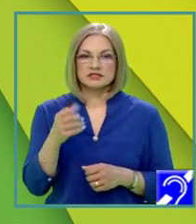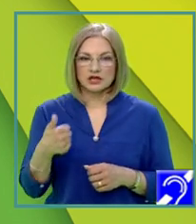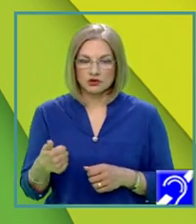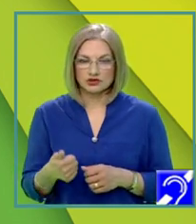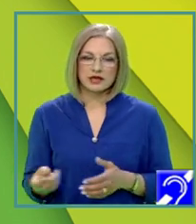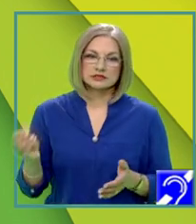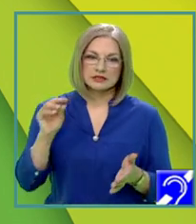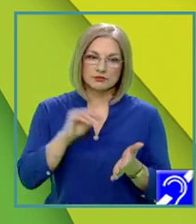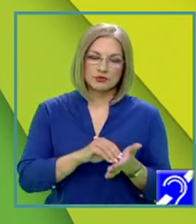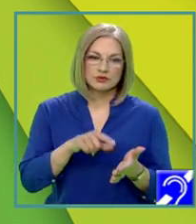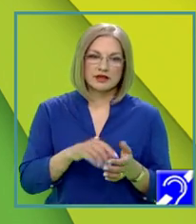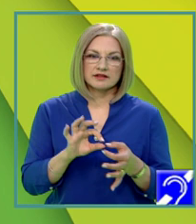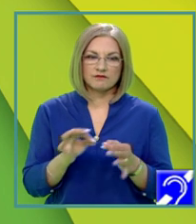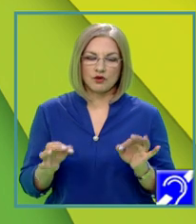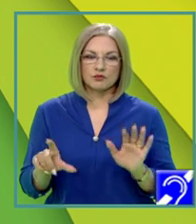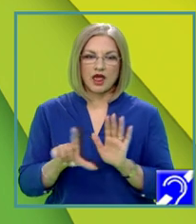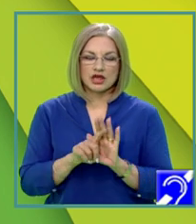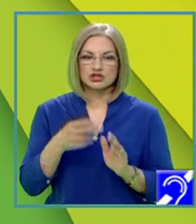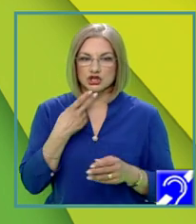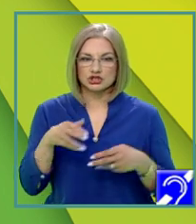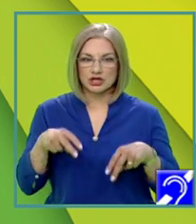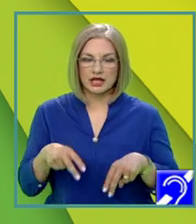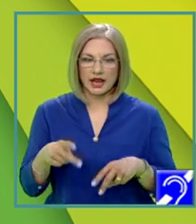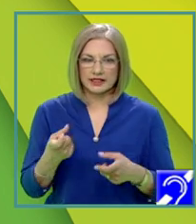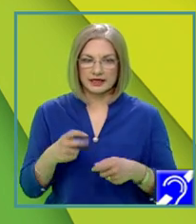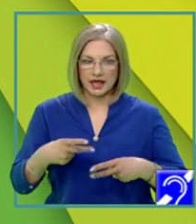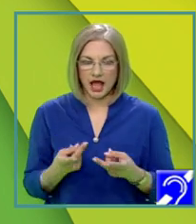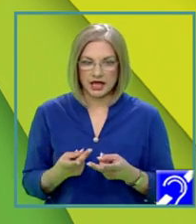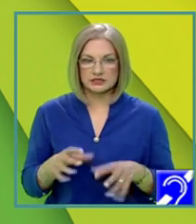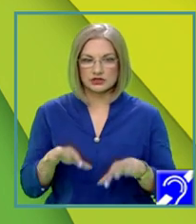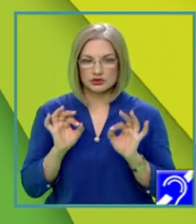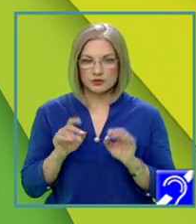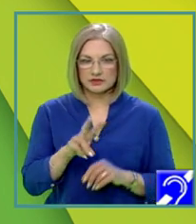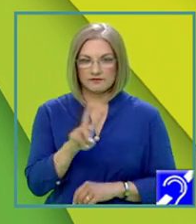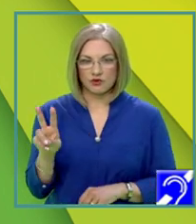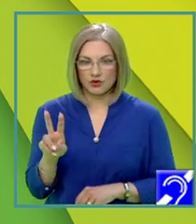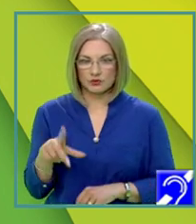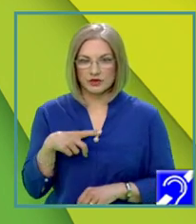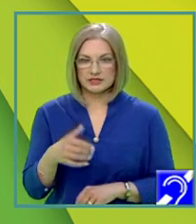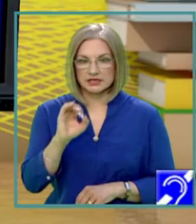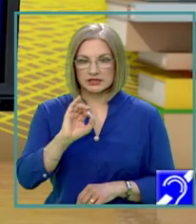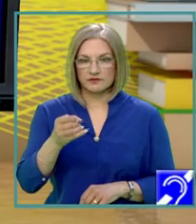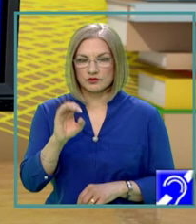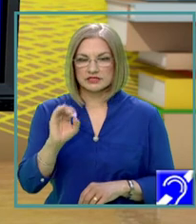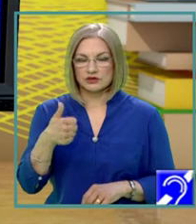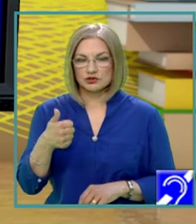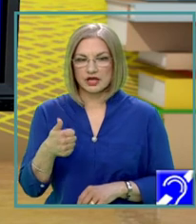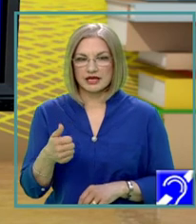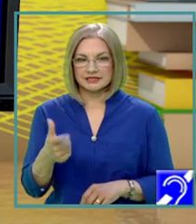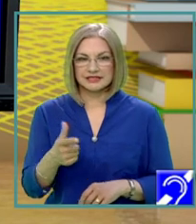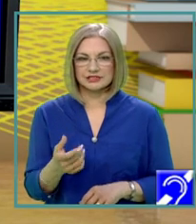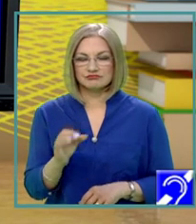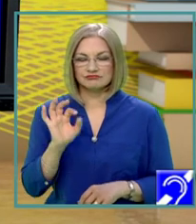formula legii Generale a gazelor și găsim volumul de 0,6 sute cincizeci de el acestea au fost subiectele